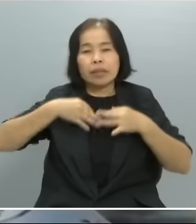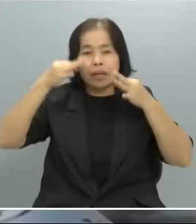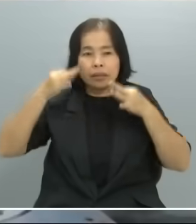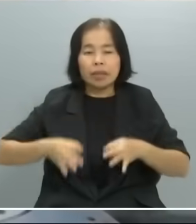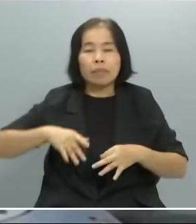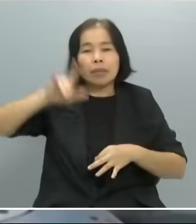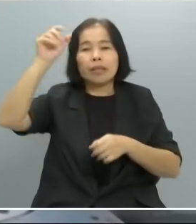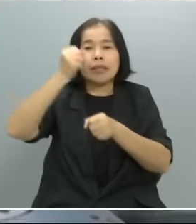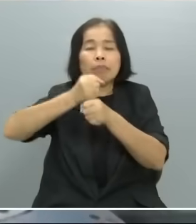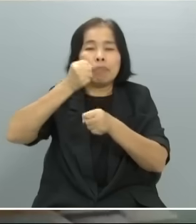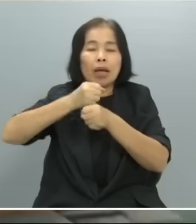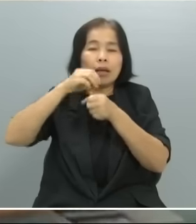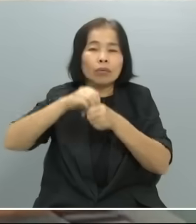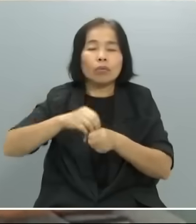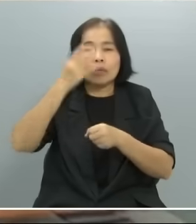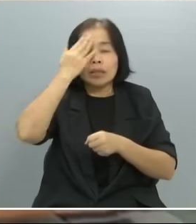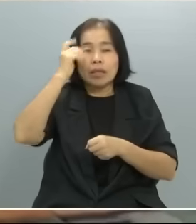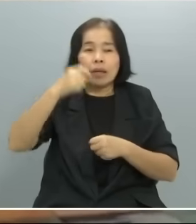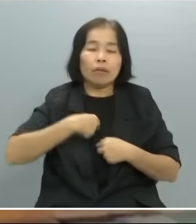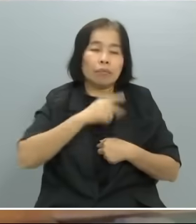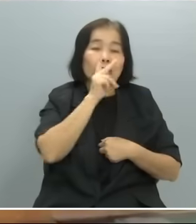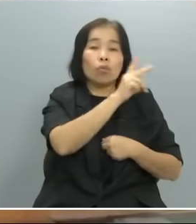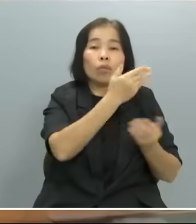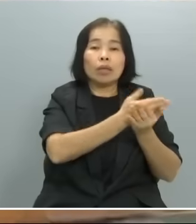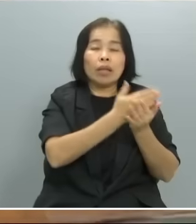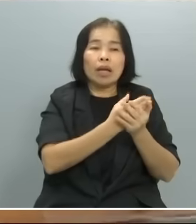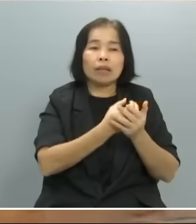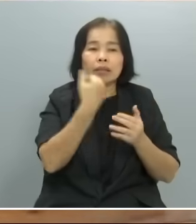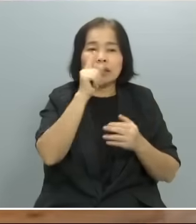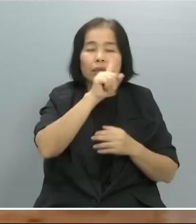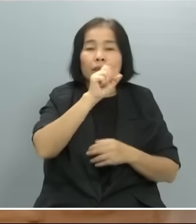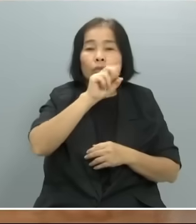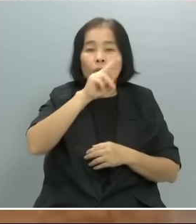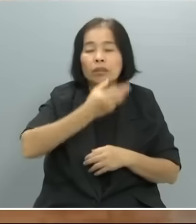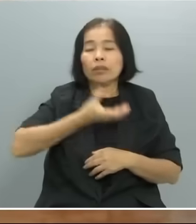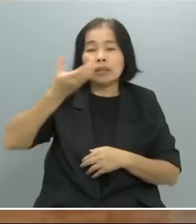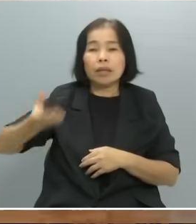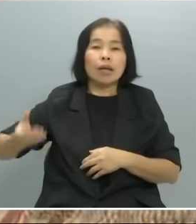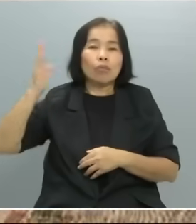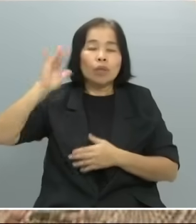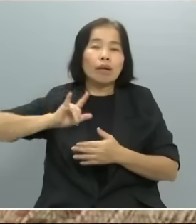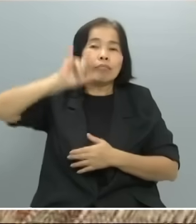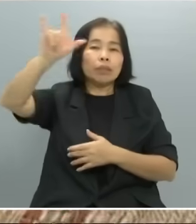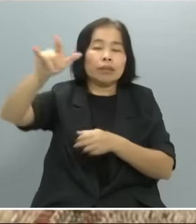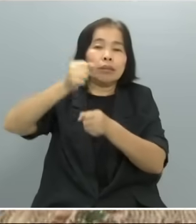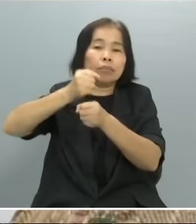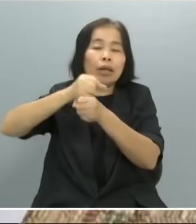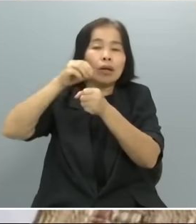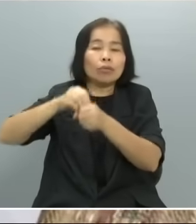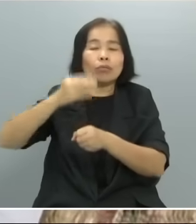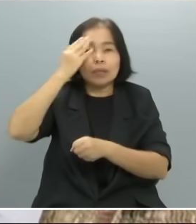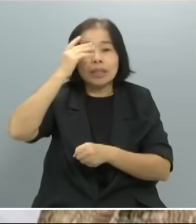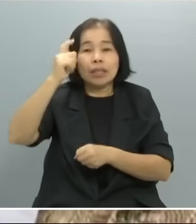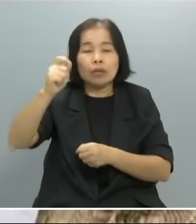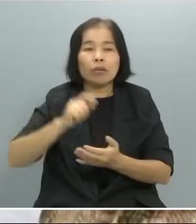อิสราเอลทางภรรยาไปกู้เงินธกส 120,000บาทเพื่อให้สามีใช้เดินทางไปทำงานเดินทางผ่าน